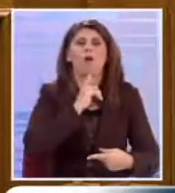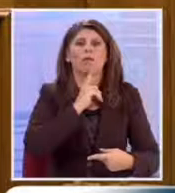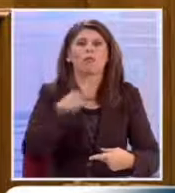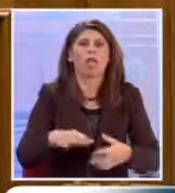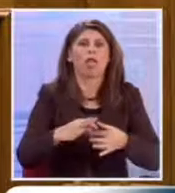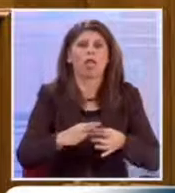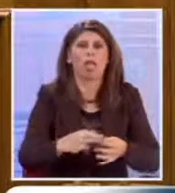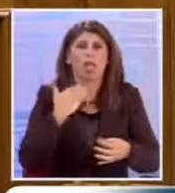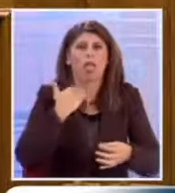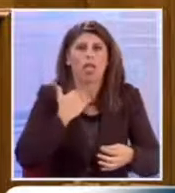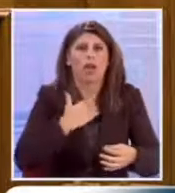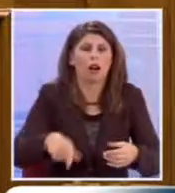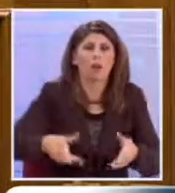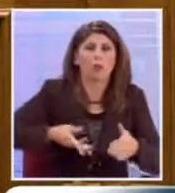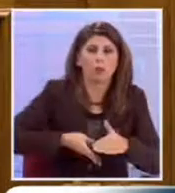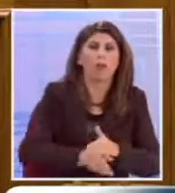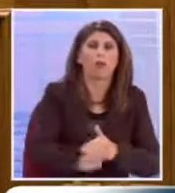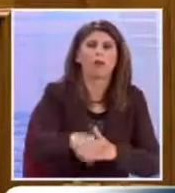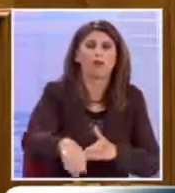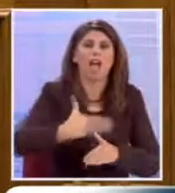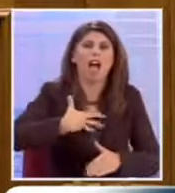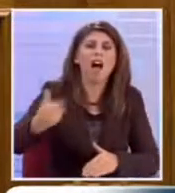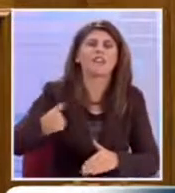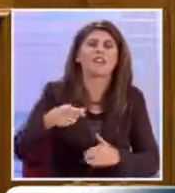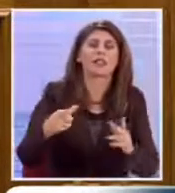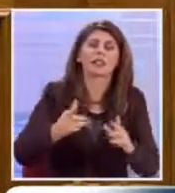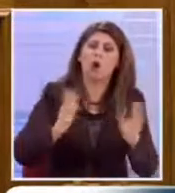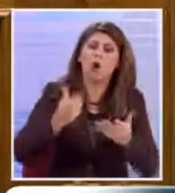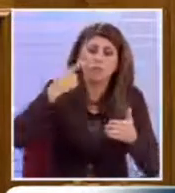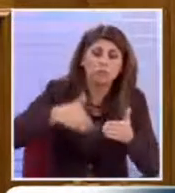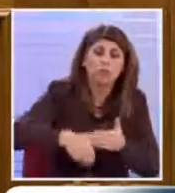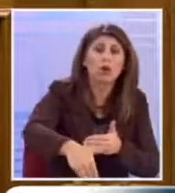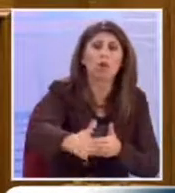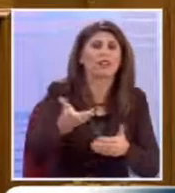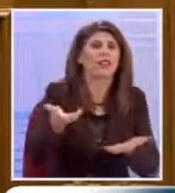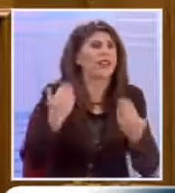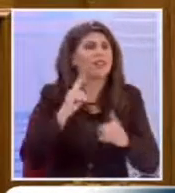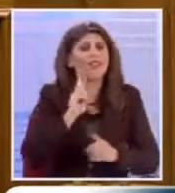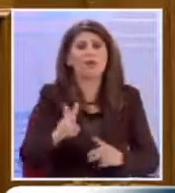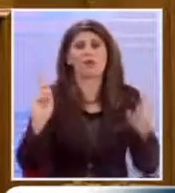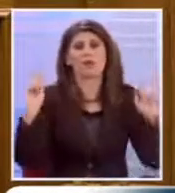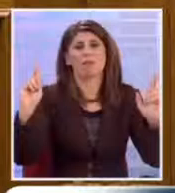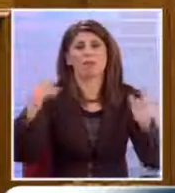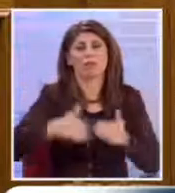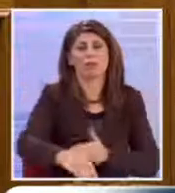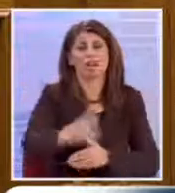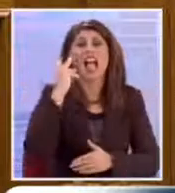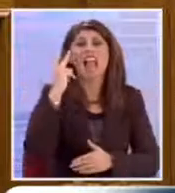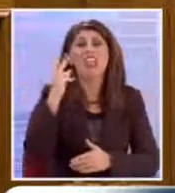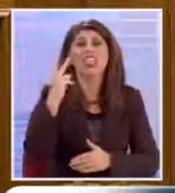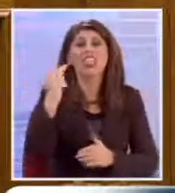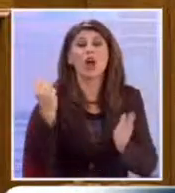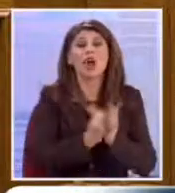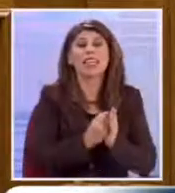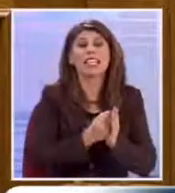τους, αλλά κυρίως ως την αφαίρεση της οποιαδήποτε προοπτικής. Δεν βλέπουν ελπίδα για το αύριο. Δύο είναι οι εγγυήσεις του